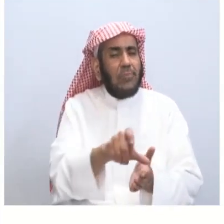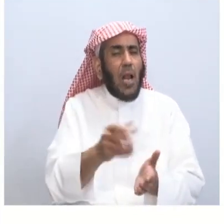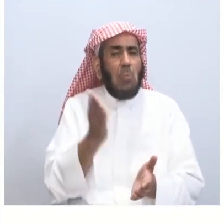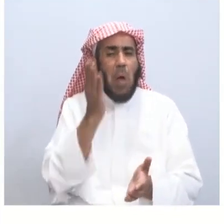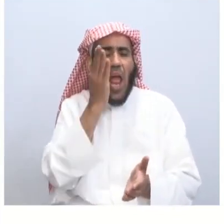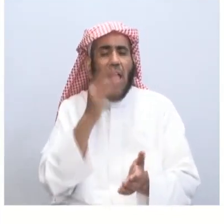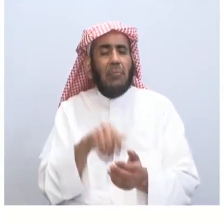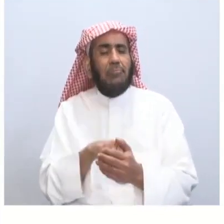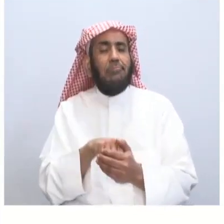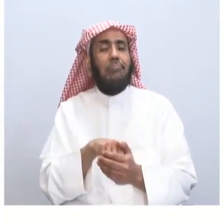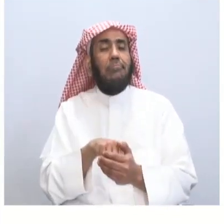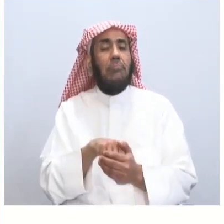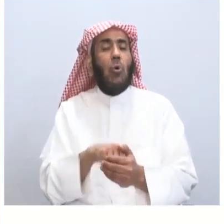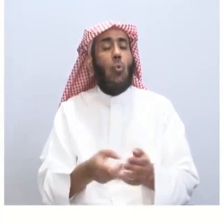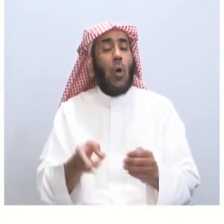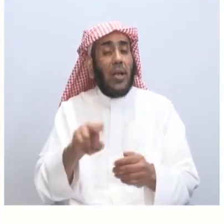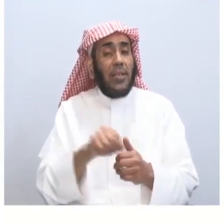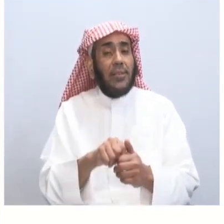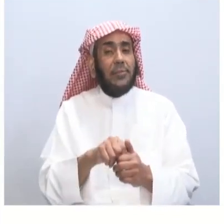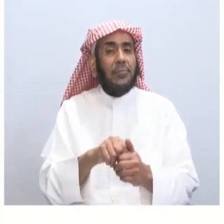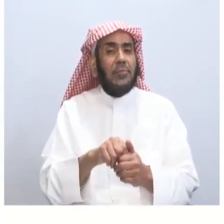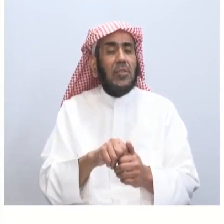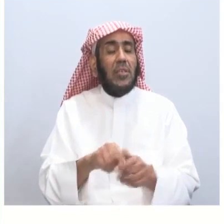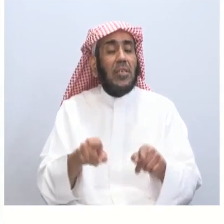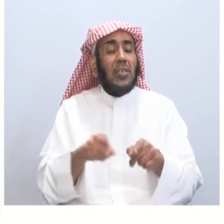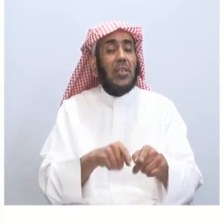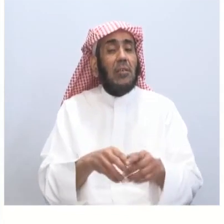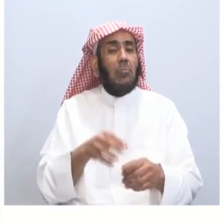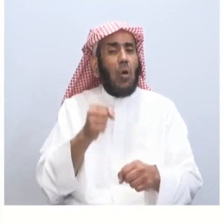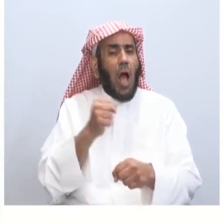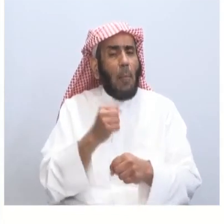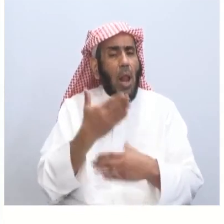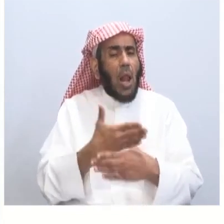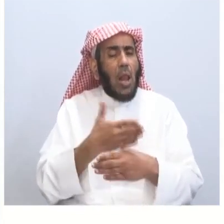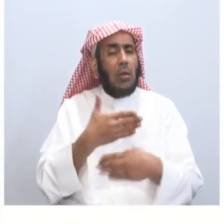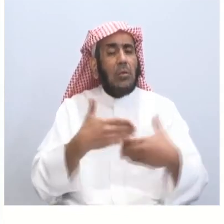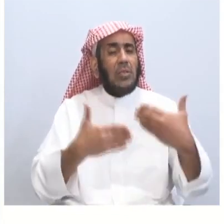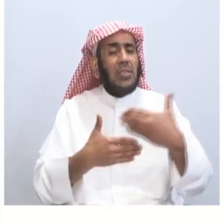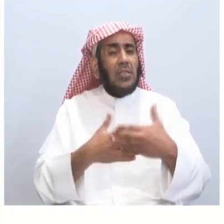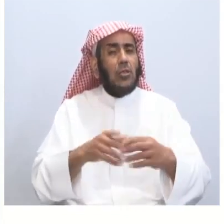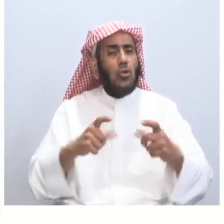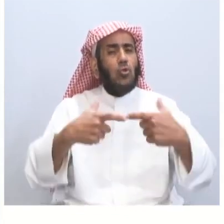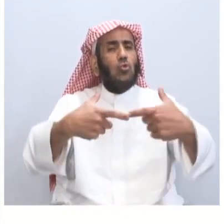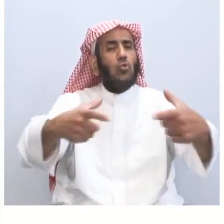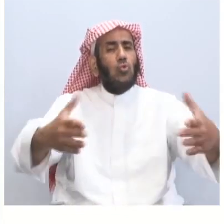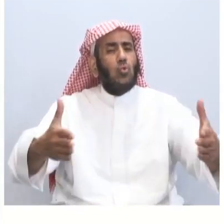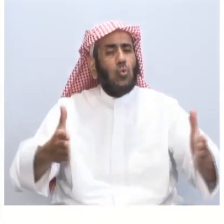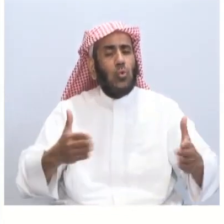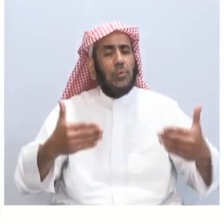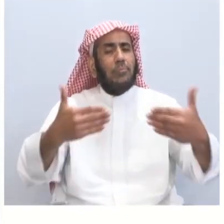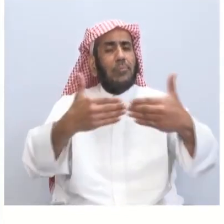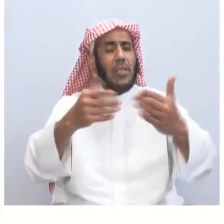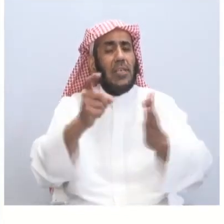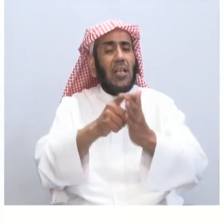القنوات المائيه وكذلك اقامه السدود